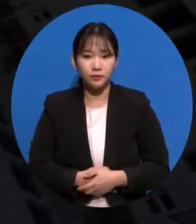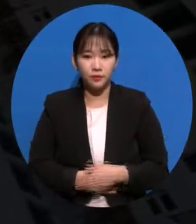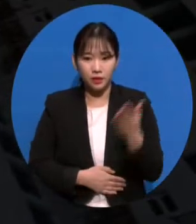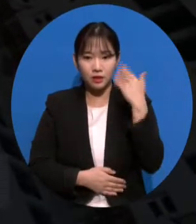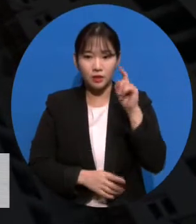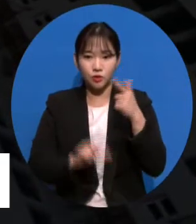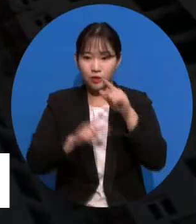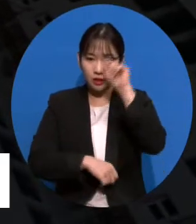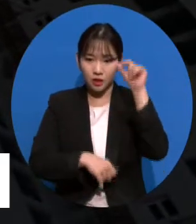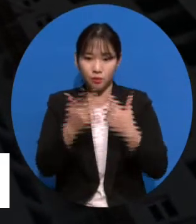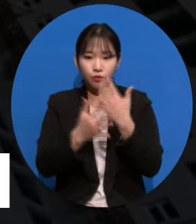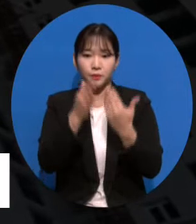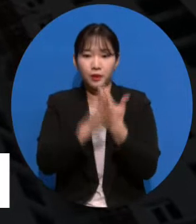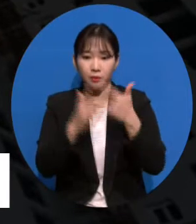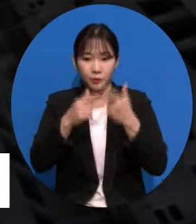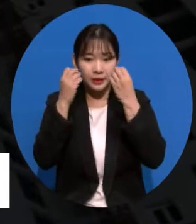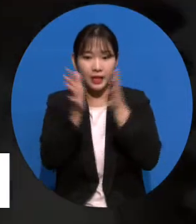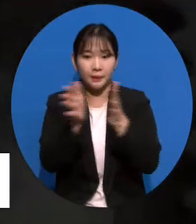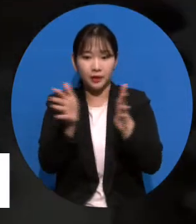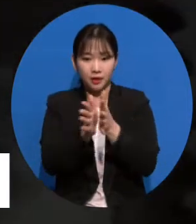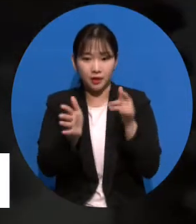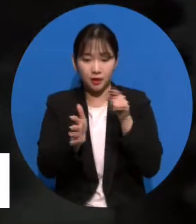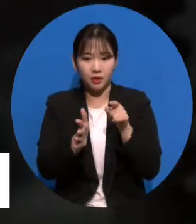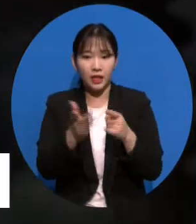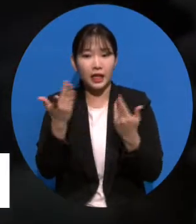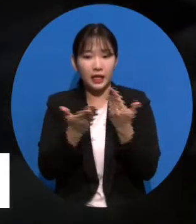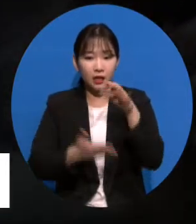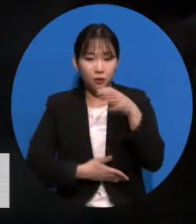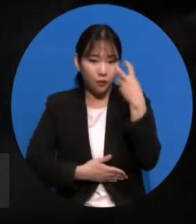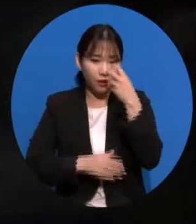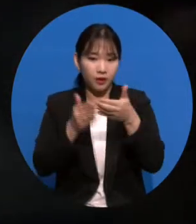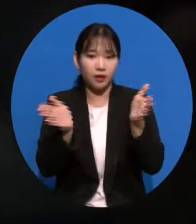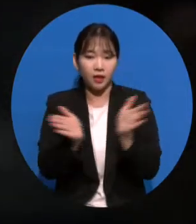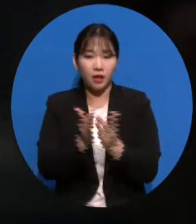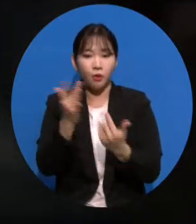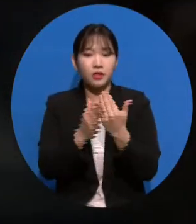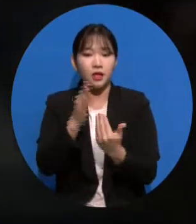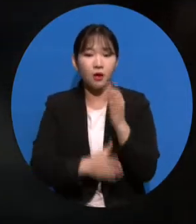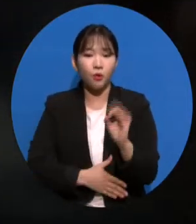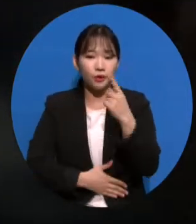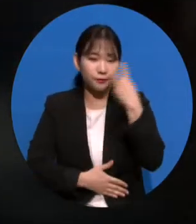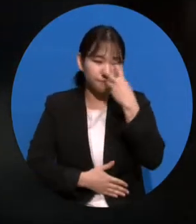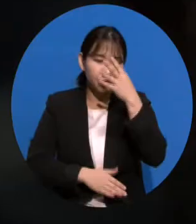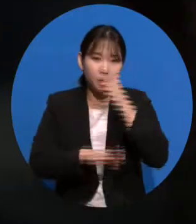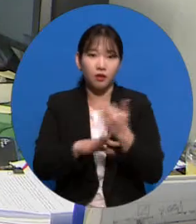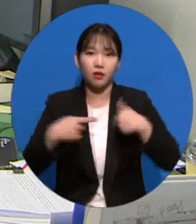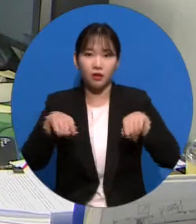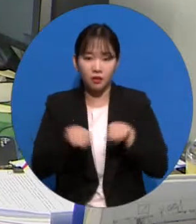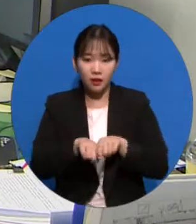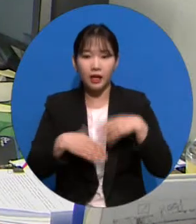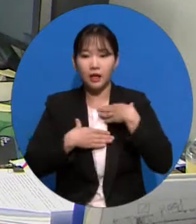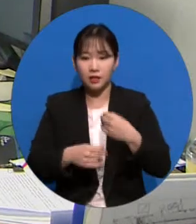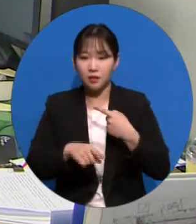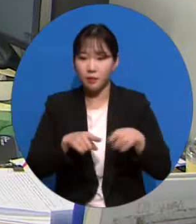지난 16일 새벽 불이 난 목포 신축 아파트 공사 현장 감리단이 화재 원인 자체 조사 결과와 함께